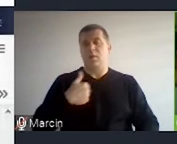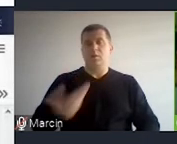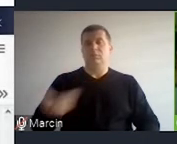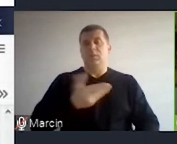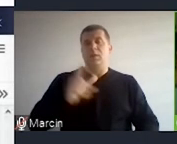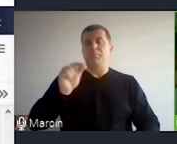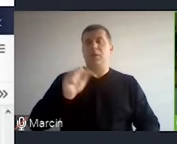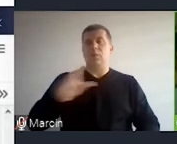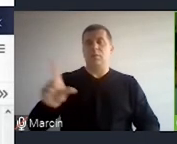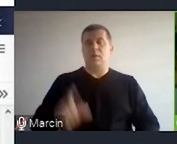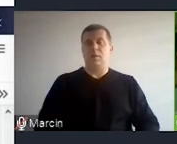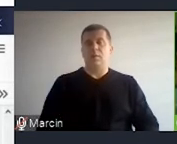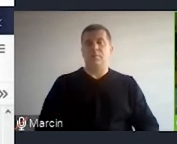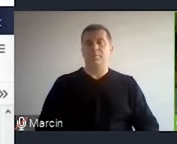personelu.